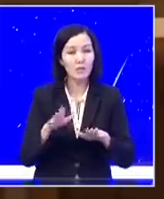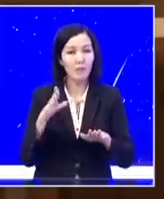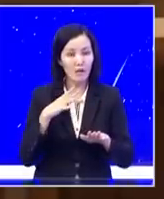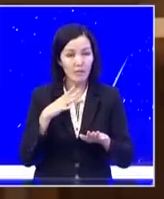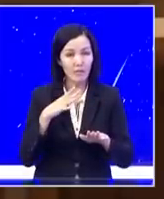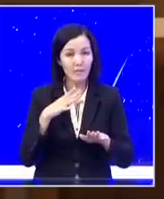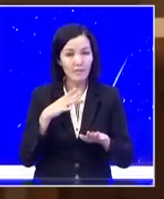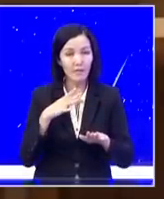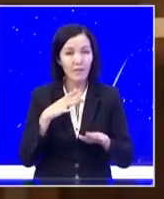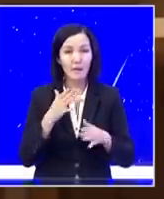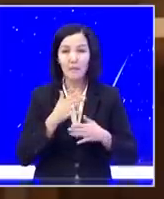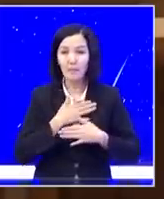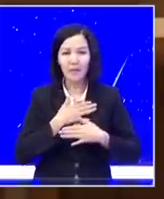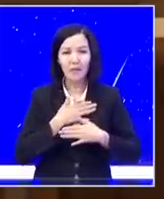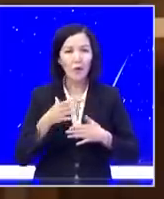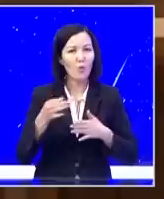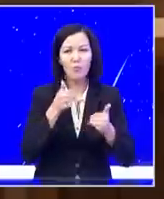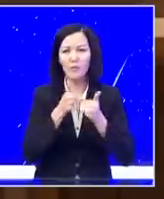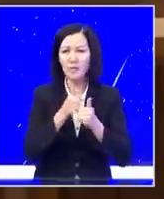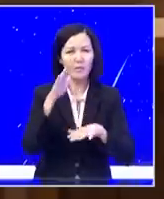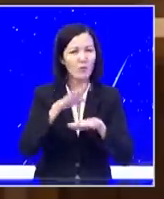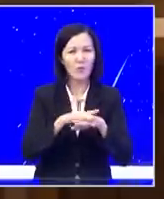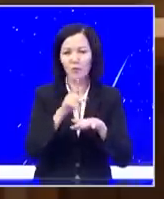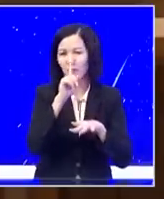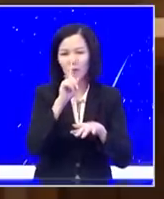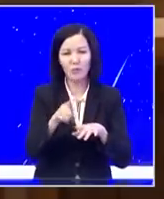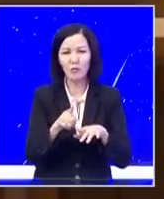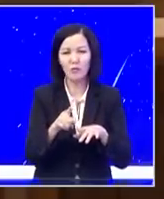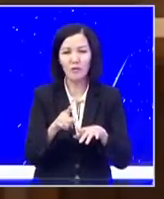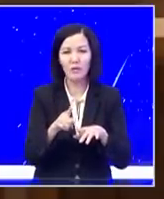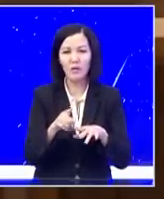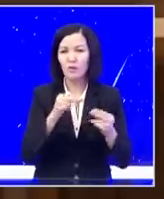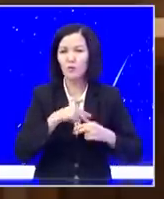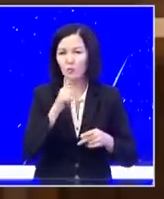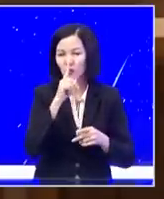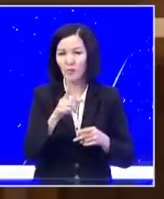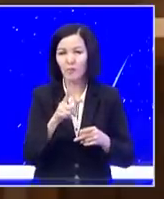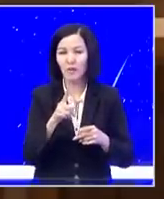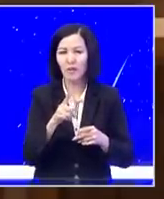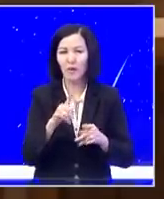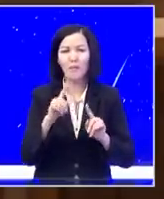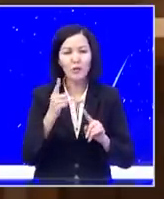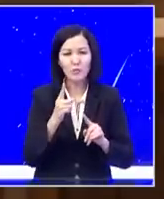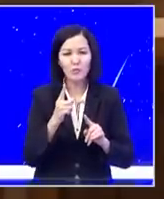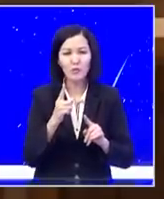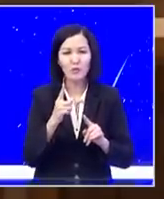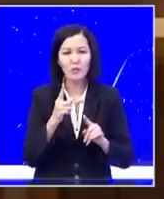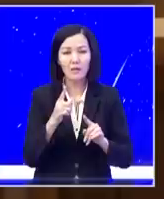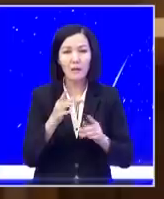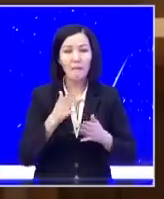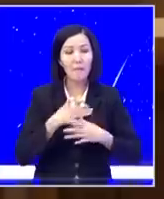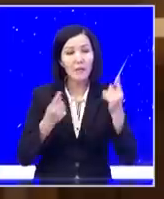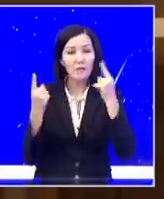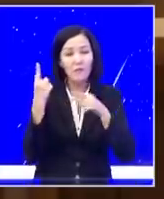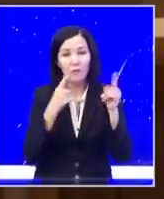қабылдадым. Мен бұл жұмысқа бармаймын деді. Мен айттым, неге десем, мен енді творческий адаммын